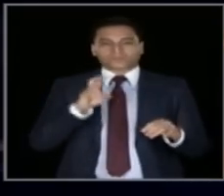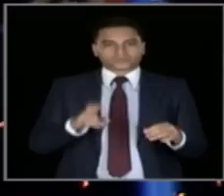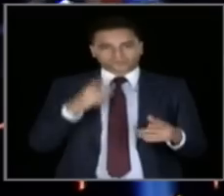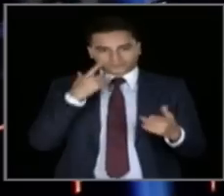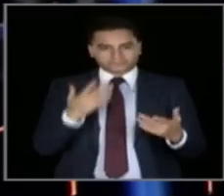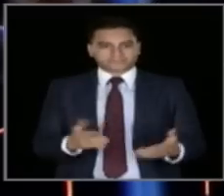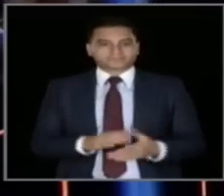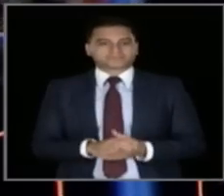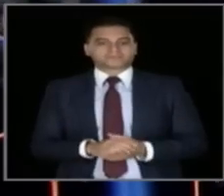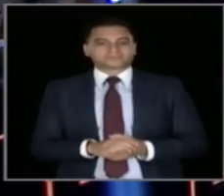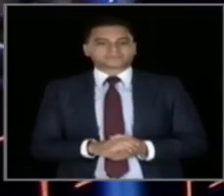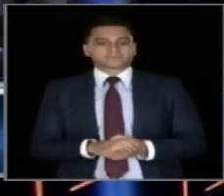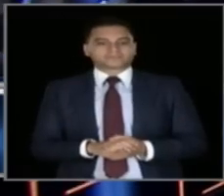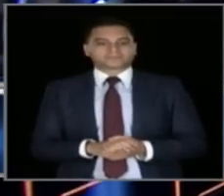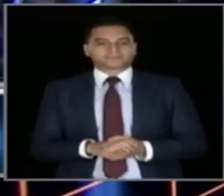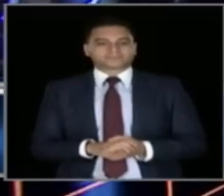والسؤال هو